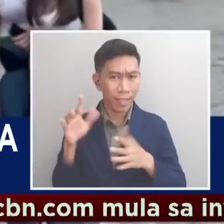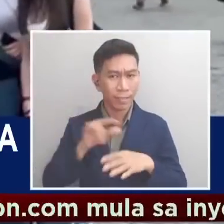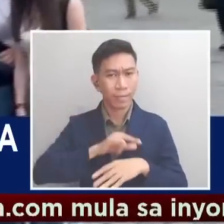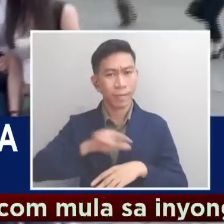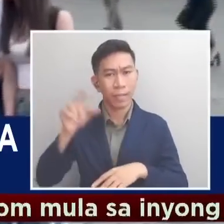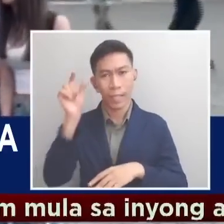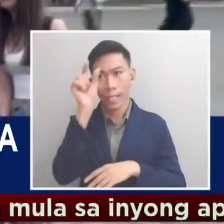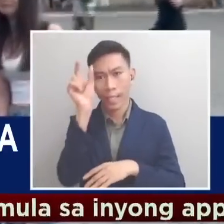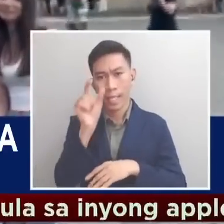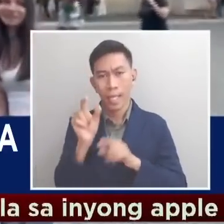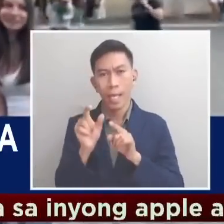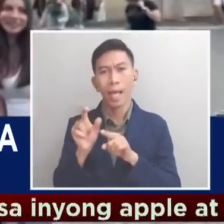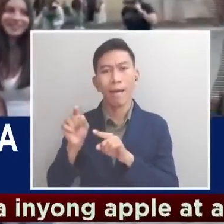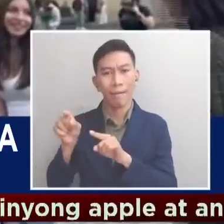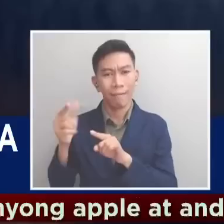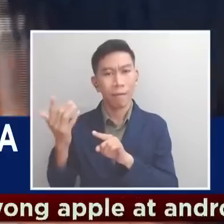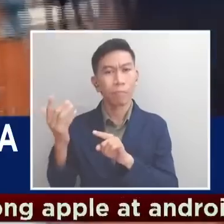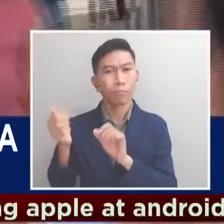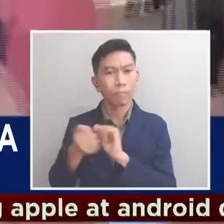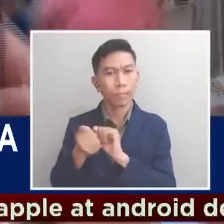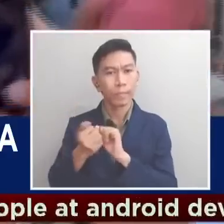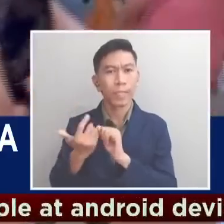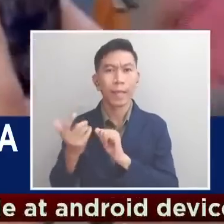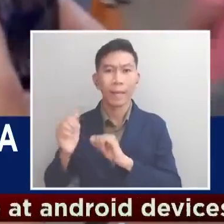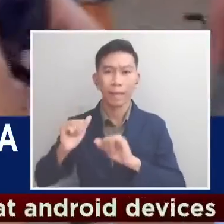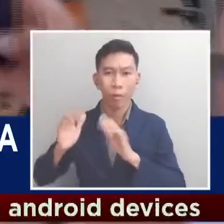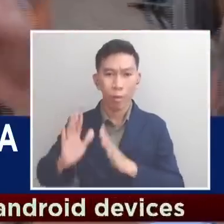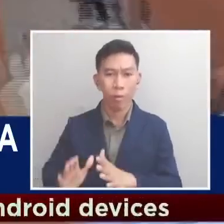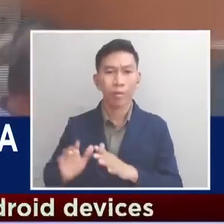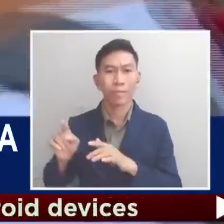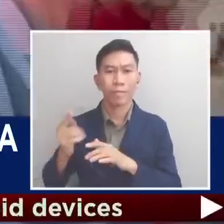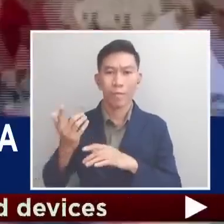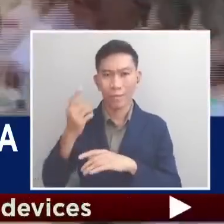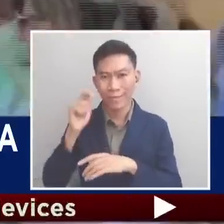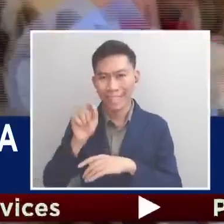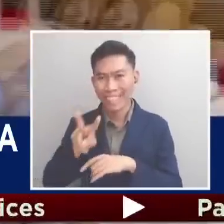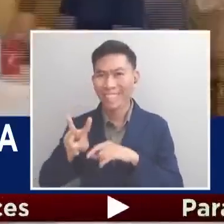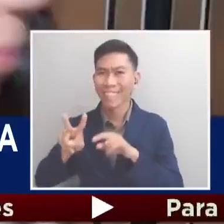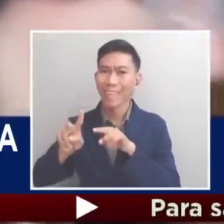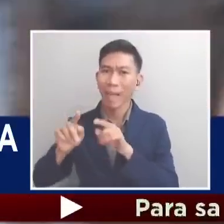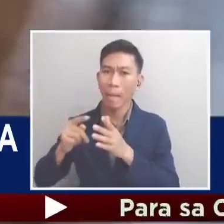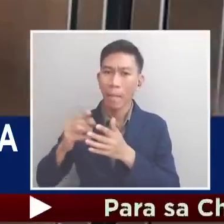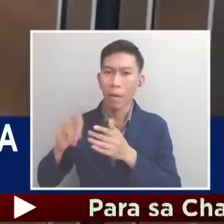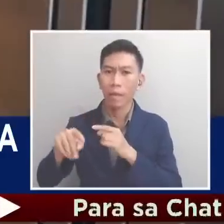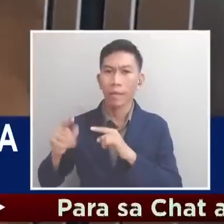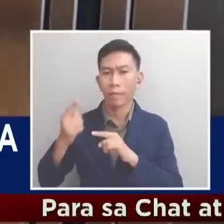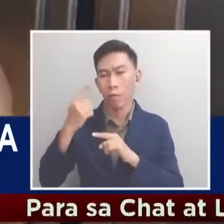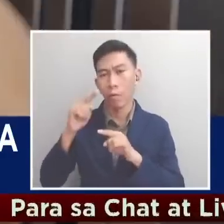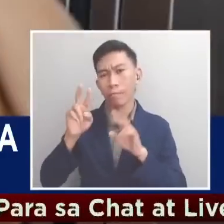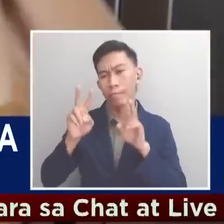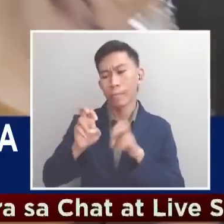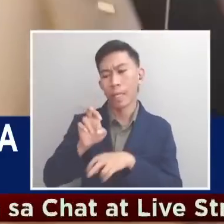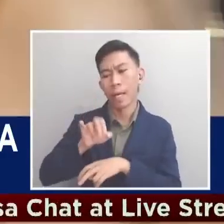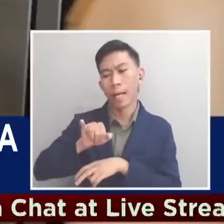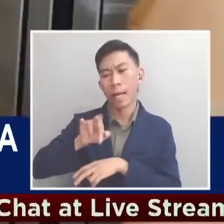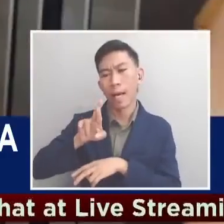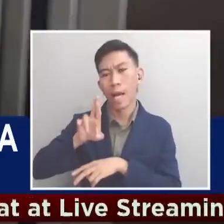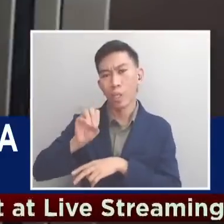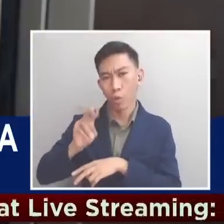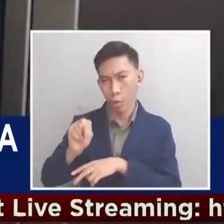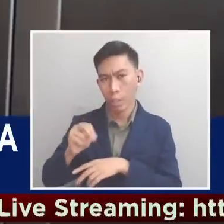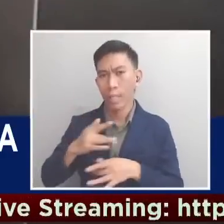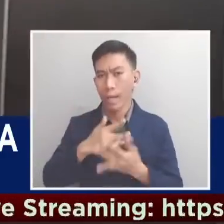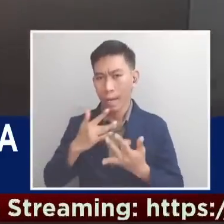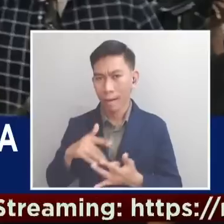Richard kasama ang iba pang cast ng serye para sa ilang mga aksyong eksena ng The Iron Heart. Pagkatapos ng shoot sa Italy, diretso siya